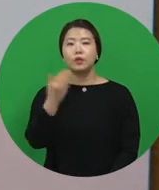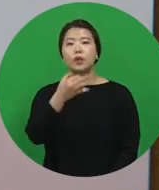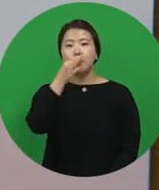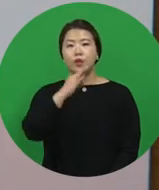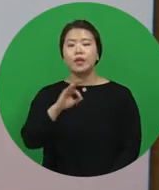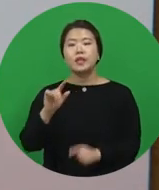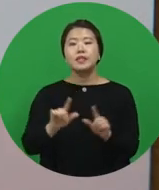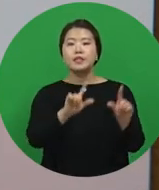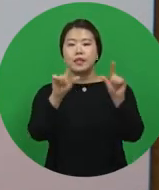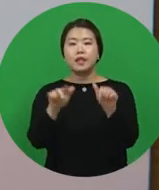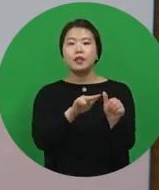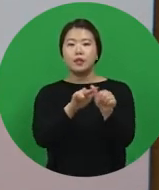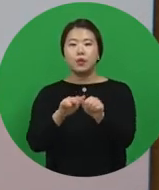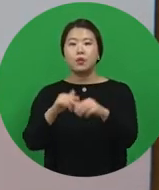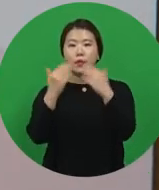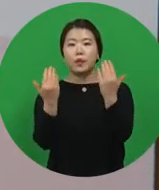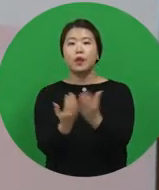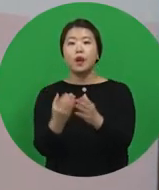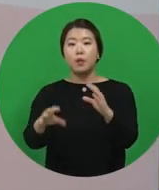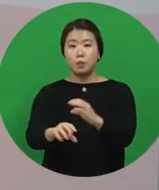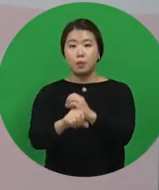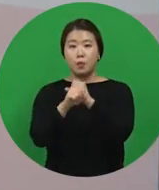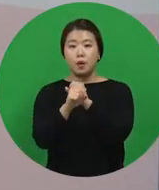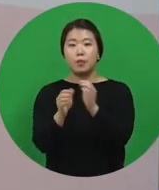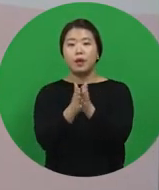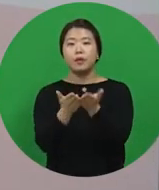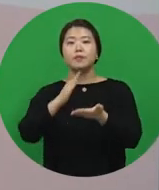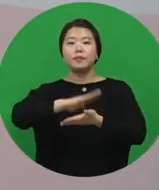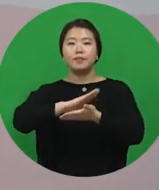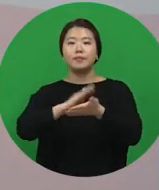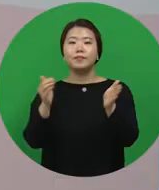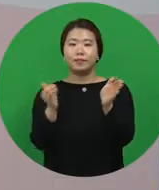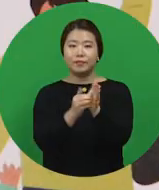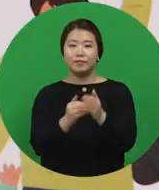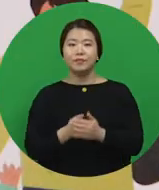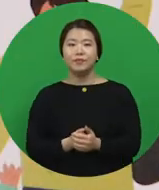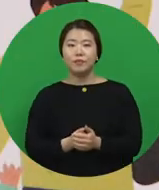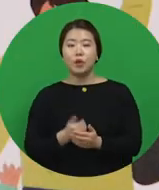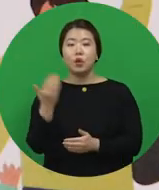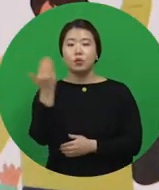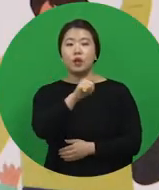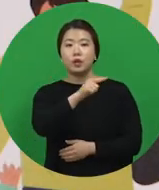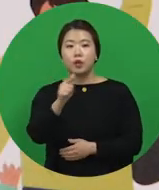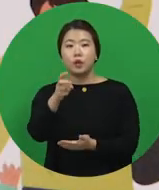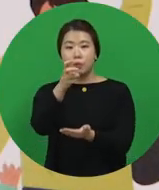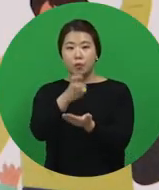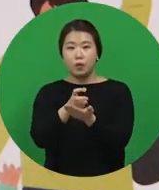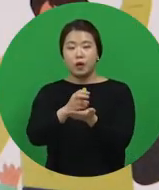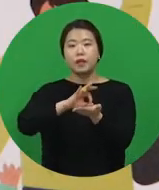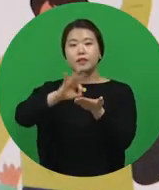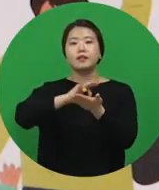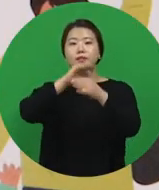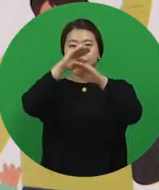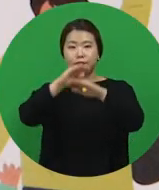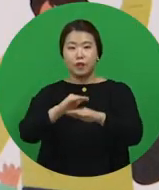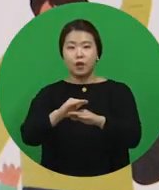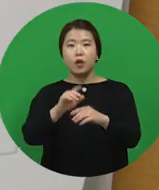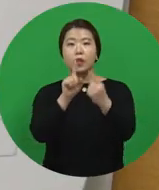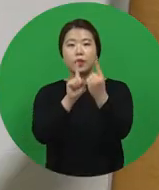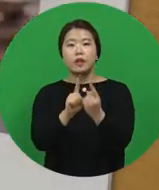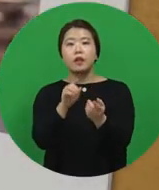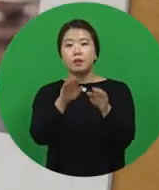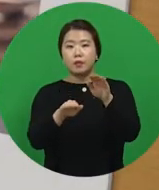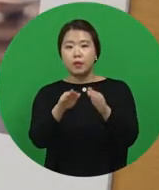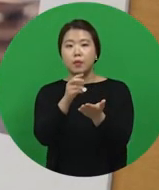브로그 에 유용한 생활정보를 한데 모은 종합안내 g 가 발간되었습니다 구로에 다양한 제도와 예 샀네요 대상별